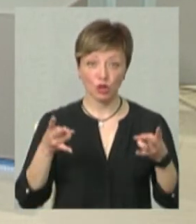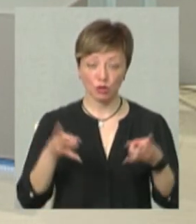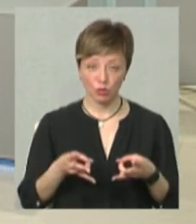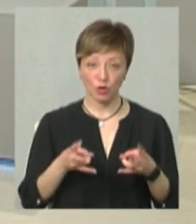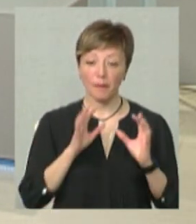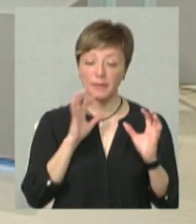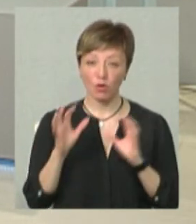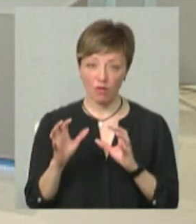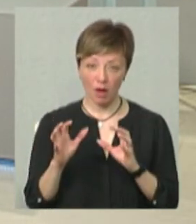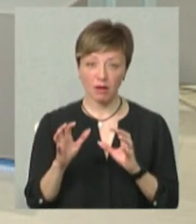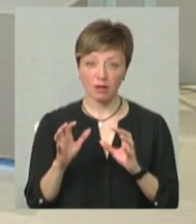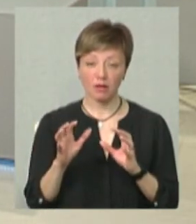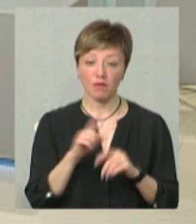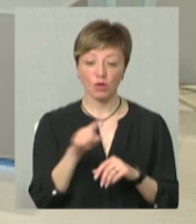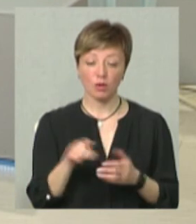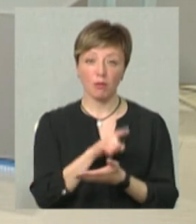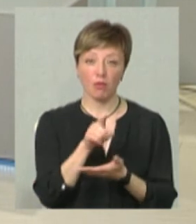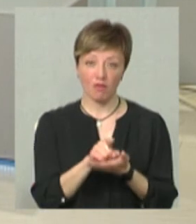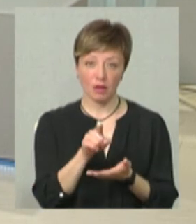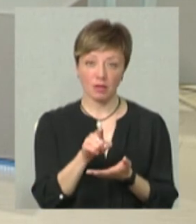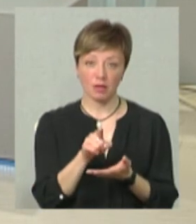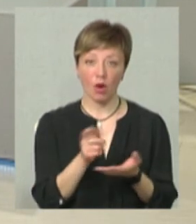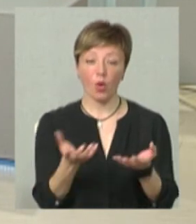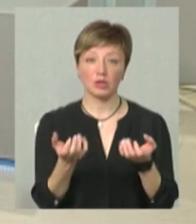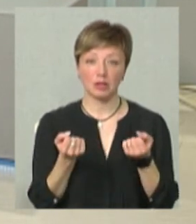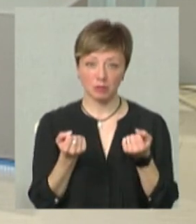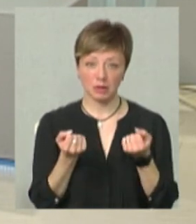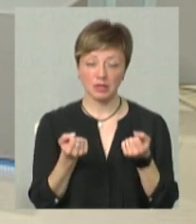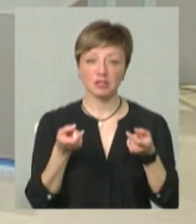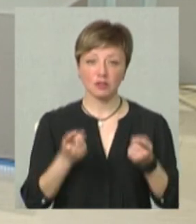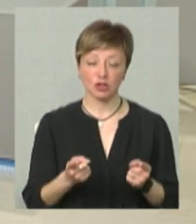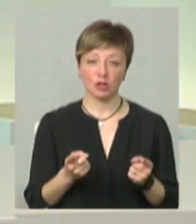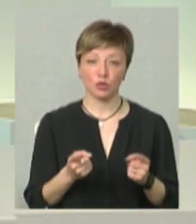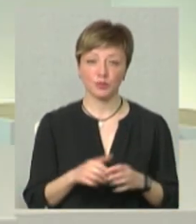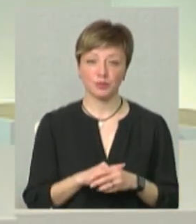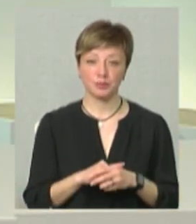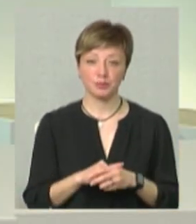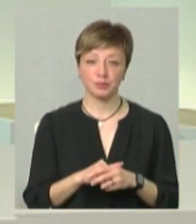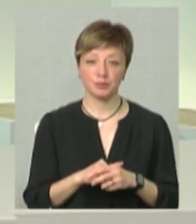потребують піклування, то вони повинні його отримати. Звичайно.